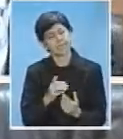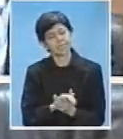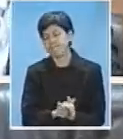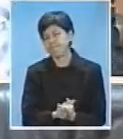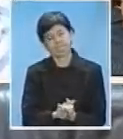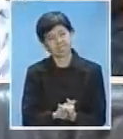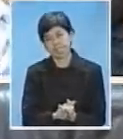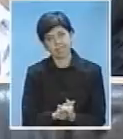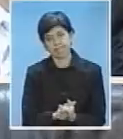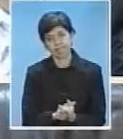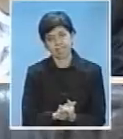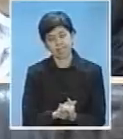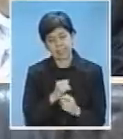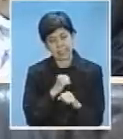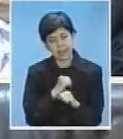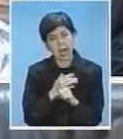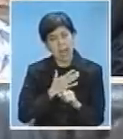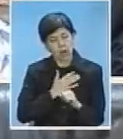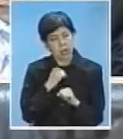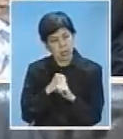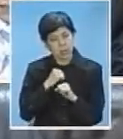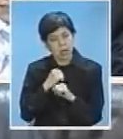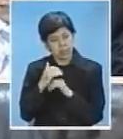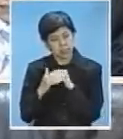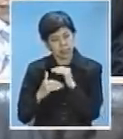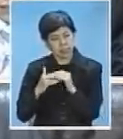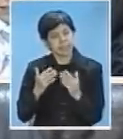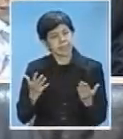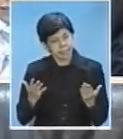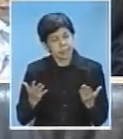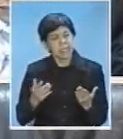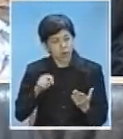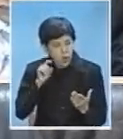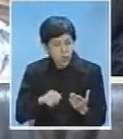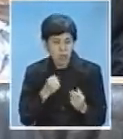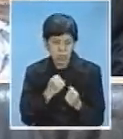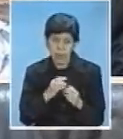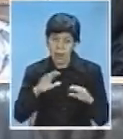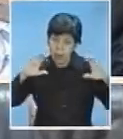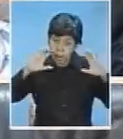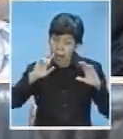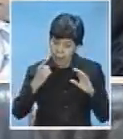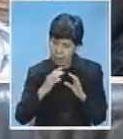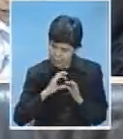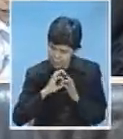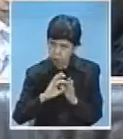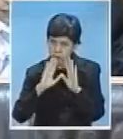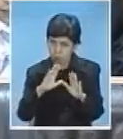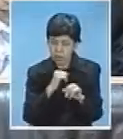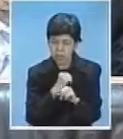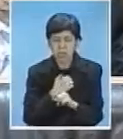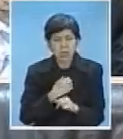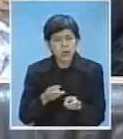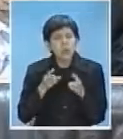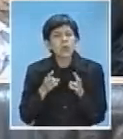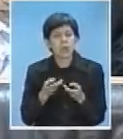ำให้เราเดินไปได้ข้างหน้าอย่างมั่นคงและจำเป็นต้องการสานต่อจากรัฐบาลใหม่ก็คือเราจะท